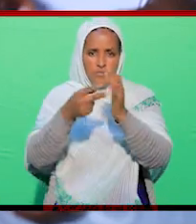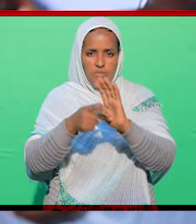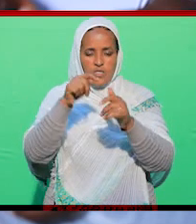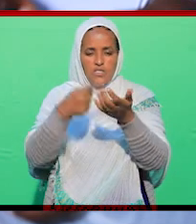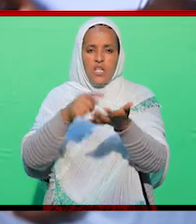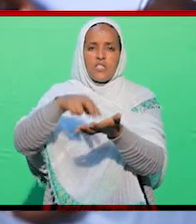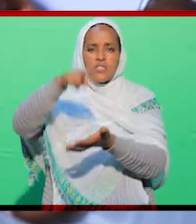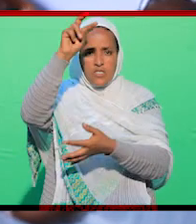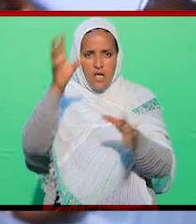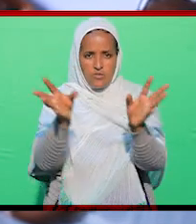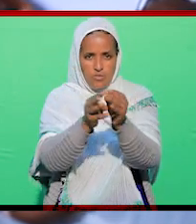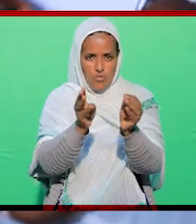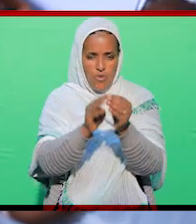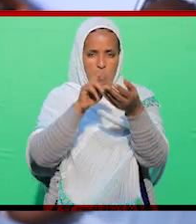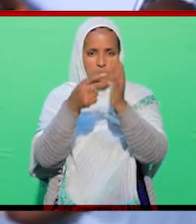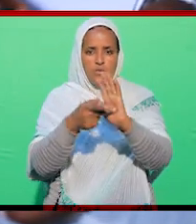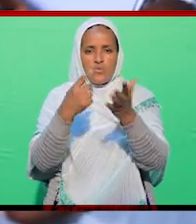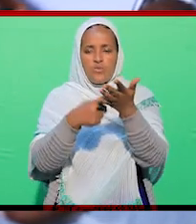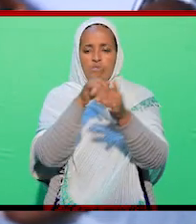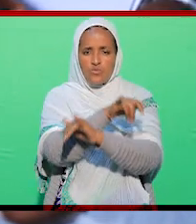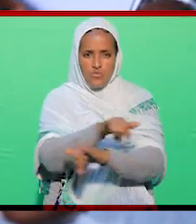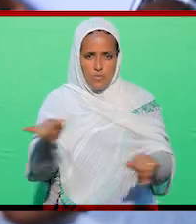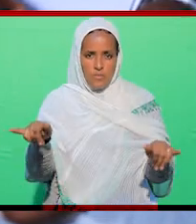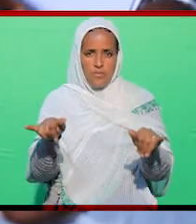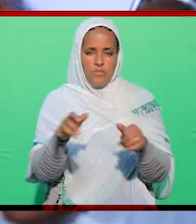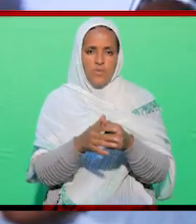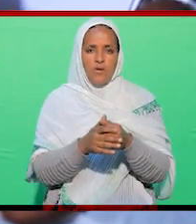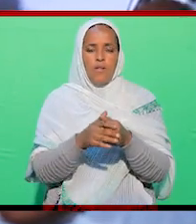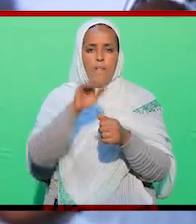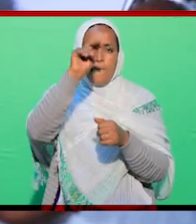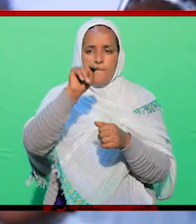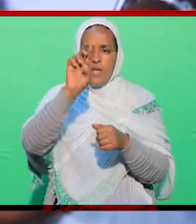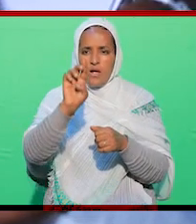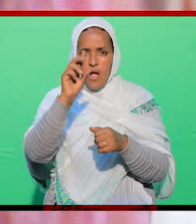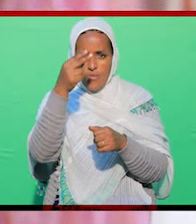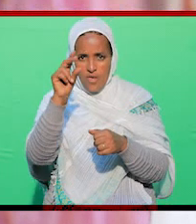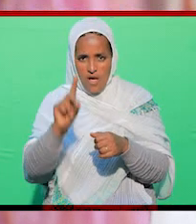አሉ ስለኛ መነሳት ማለት ነው፣ ስለ ትንሣኤ ዘጉባኤ ማለት ነው። እንደዚሁ